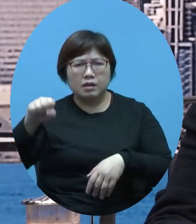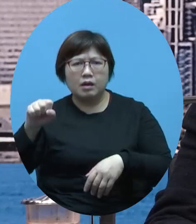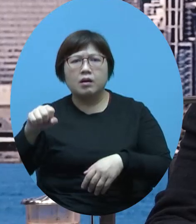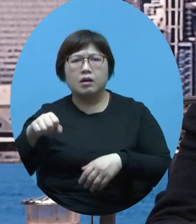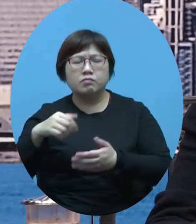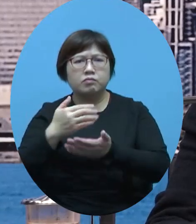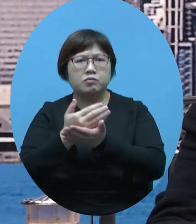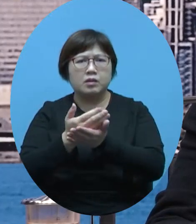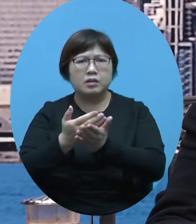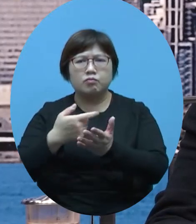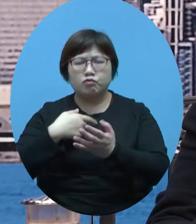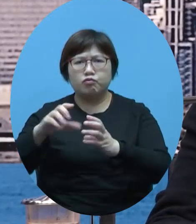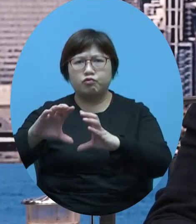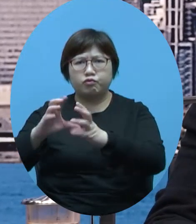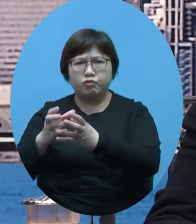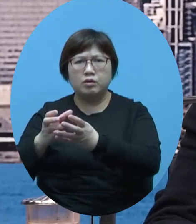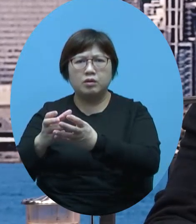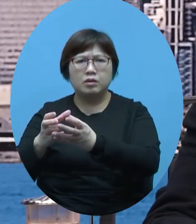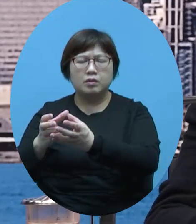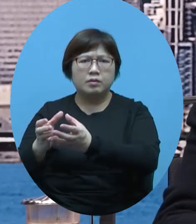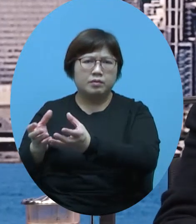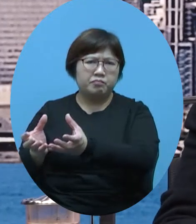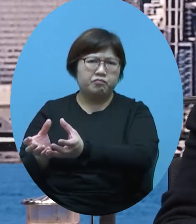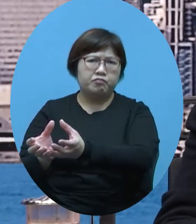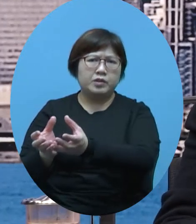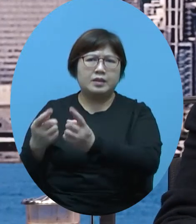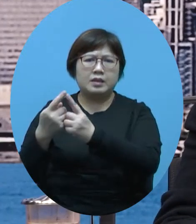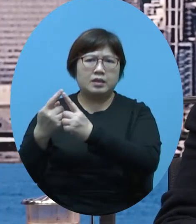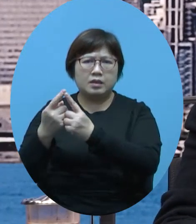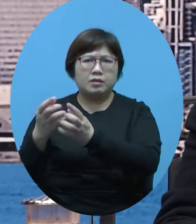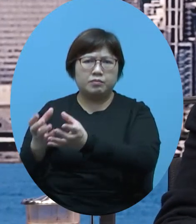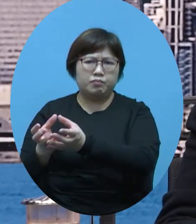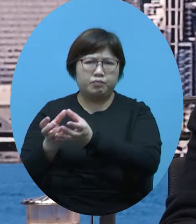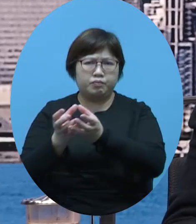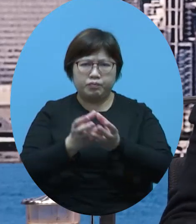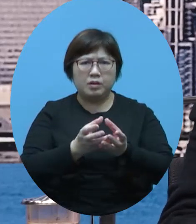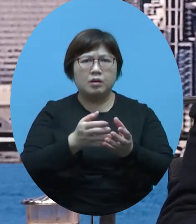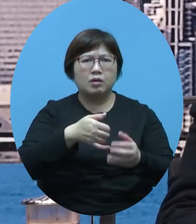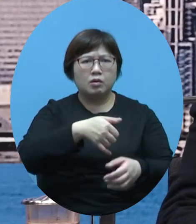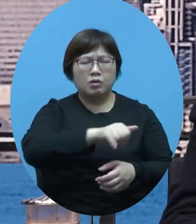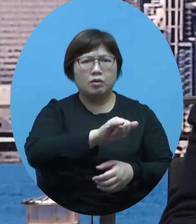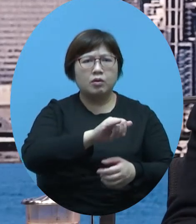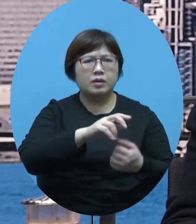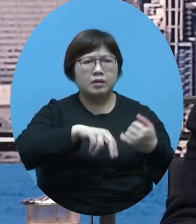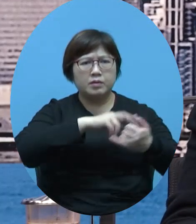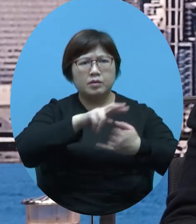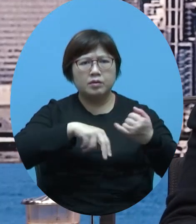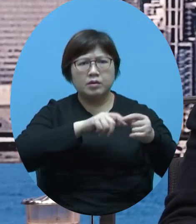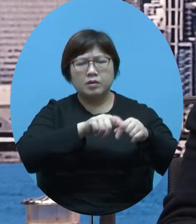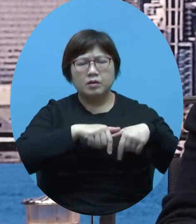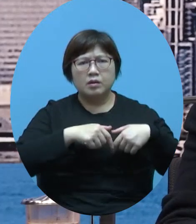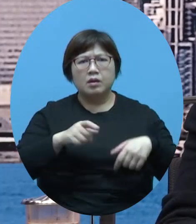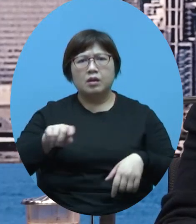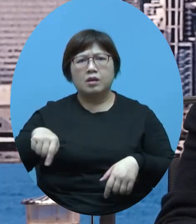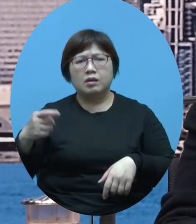咁樣，我哋要成個團咧就會攞去做，即係將啲人咧就會送去檢疫中心啦。咁另外嗰2位咧係2個即係